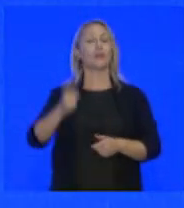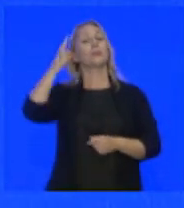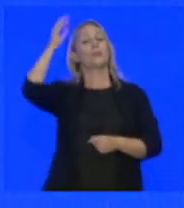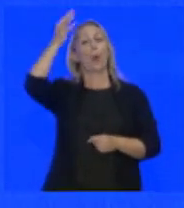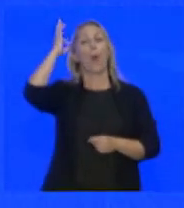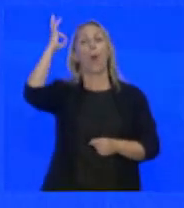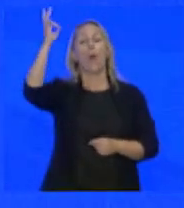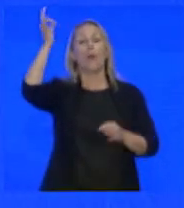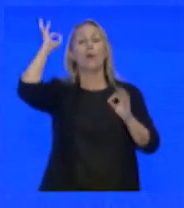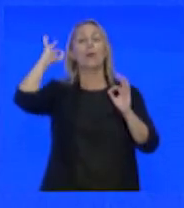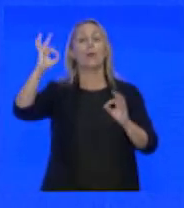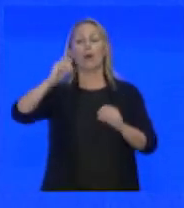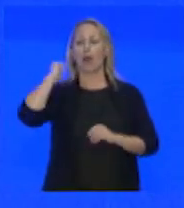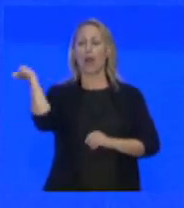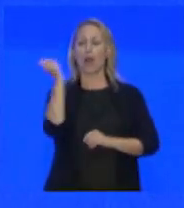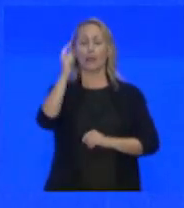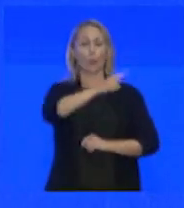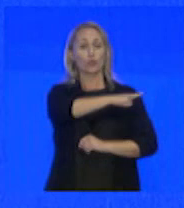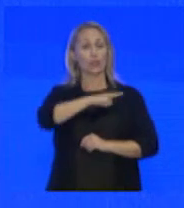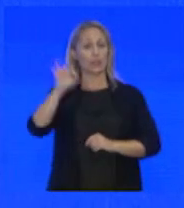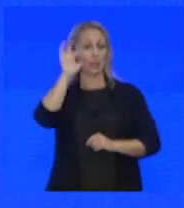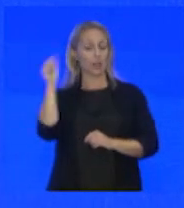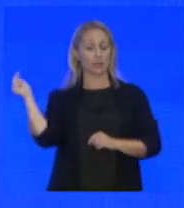οραματιστής, εθνικός ηγέτης στη Θεσσαλονίκη το